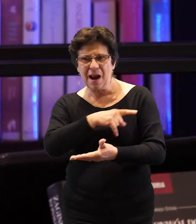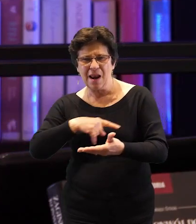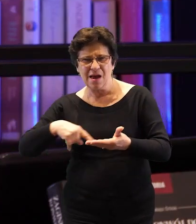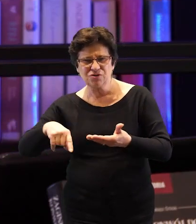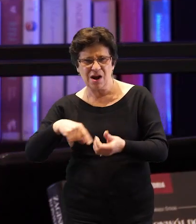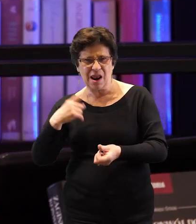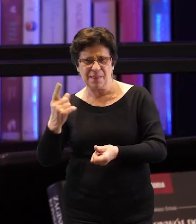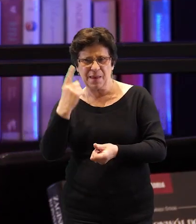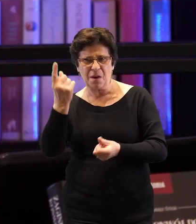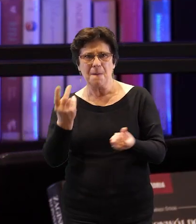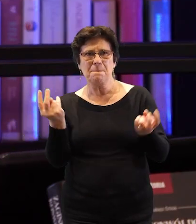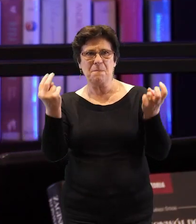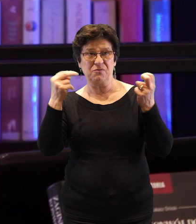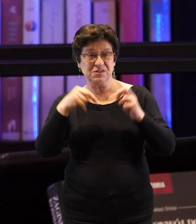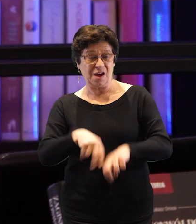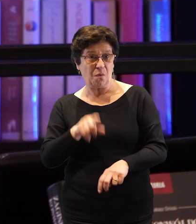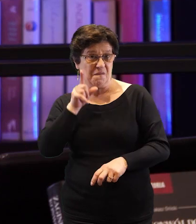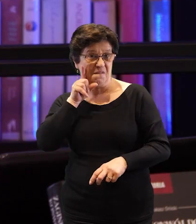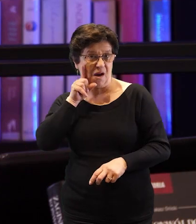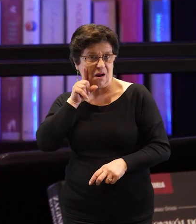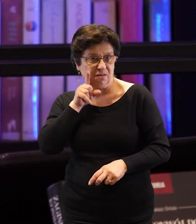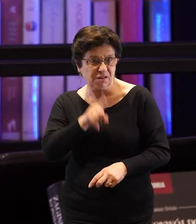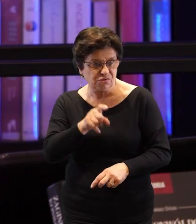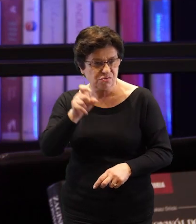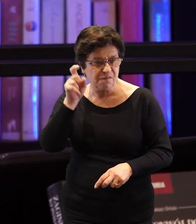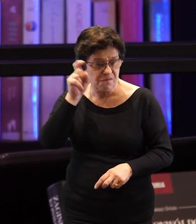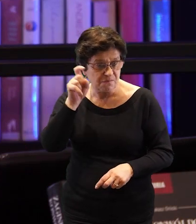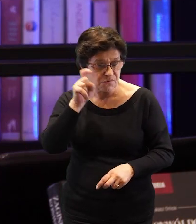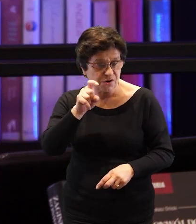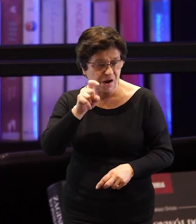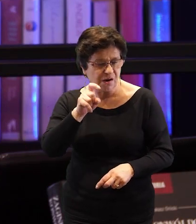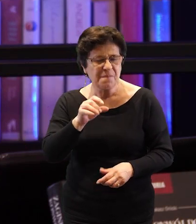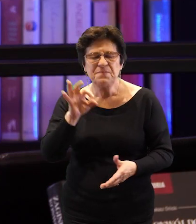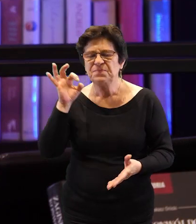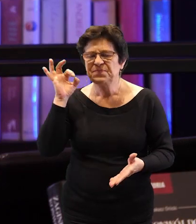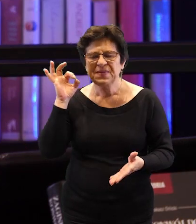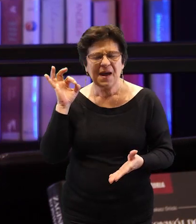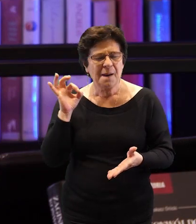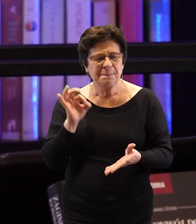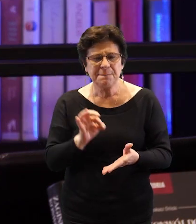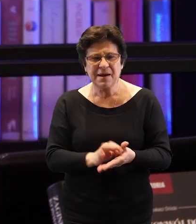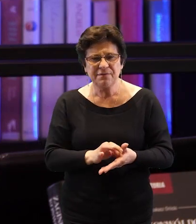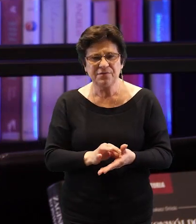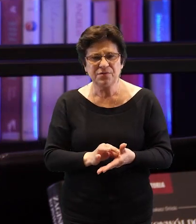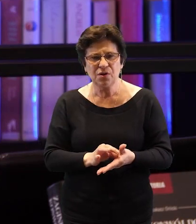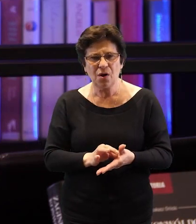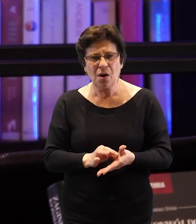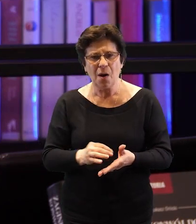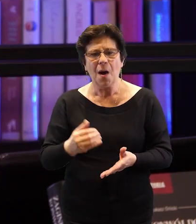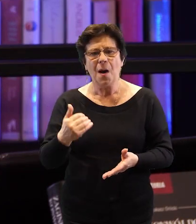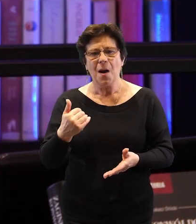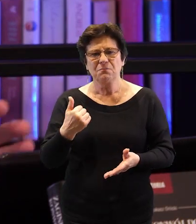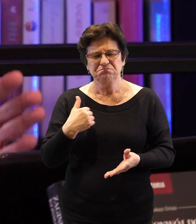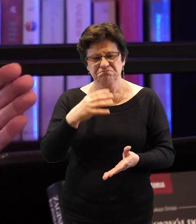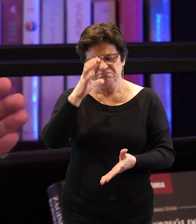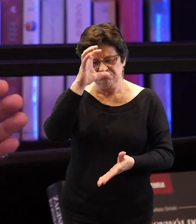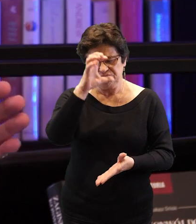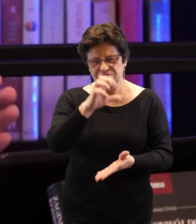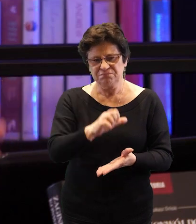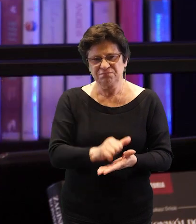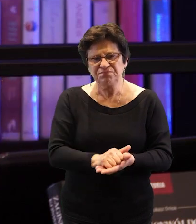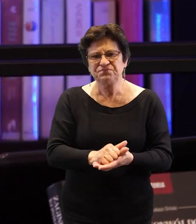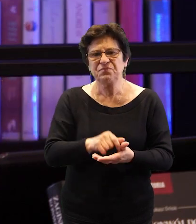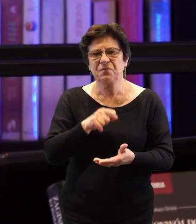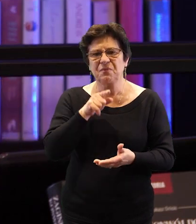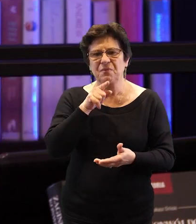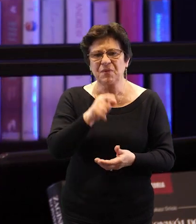powstały w czasie II wojny światowej w Niemczech, to one na pewno byłyby przejęte przez wywiady, czy to